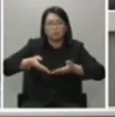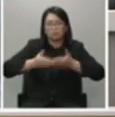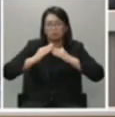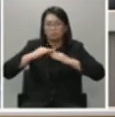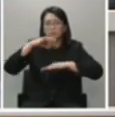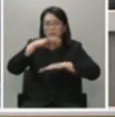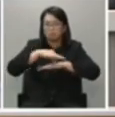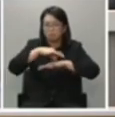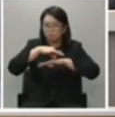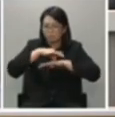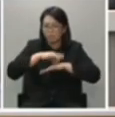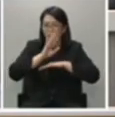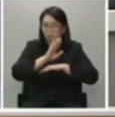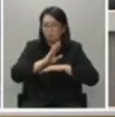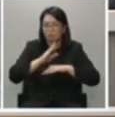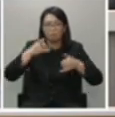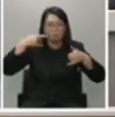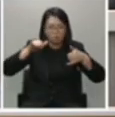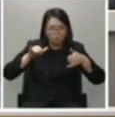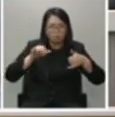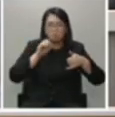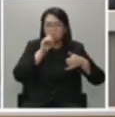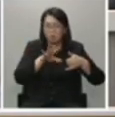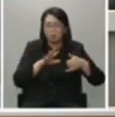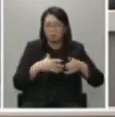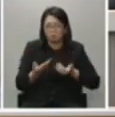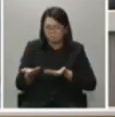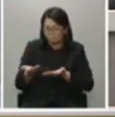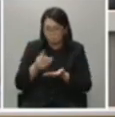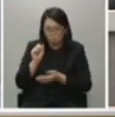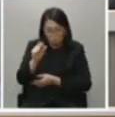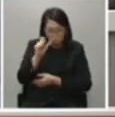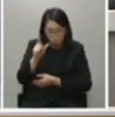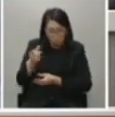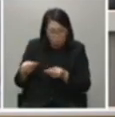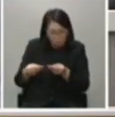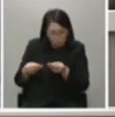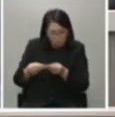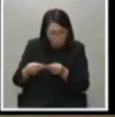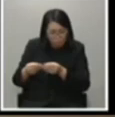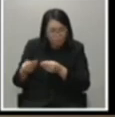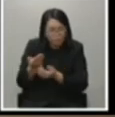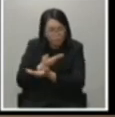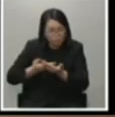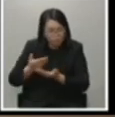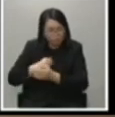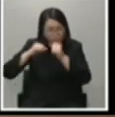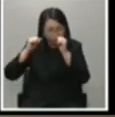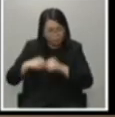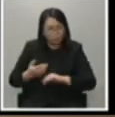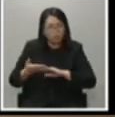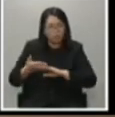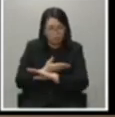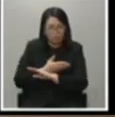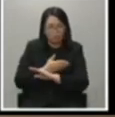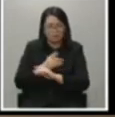อชามีมติให้เร่งเสนอเรื่องการเจรจาความตกลง CPTPP ให้แล้วเสร็จก่อนกล